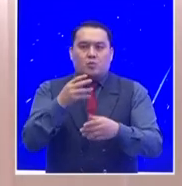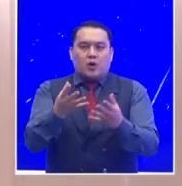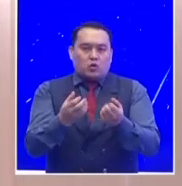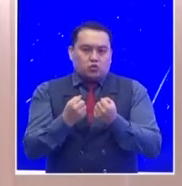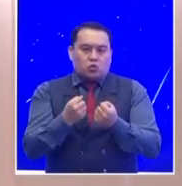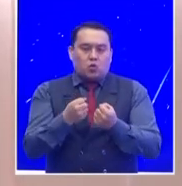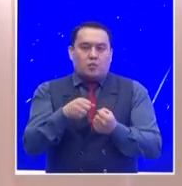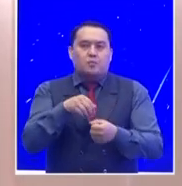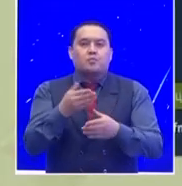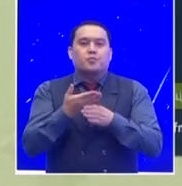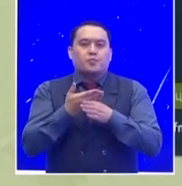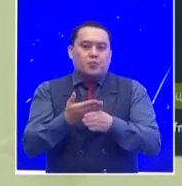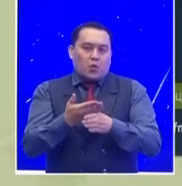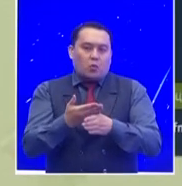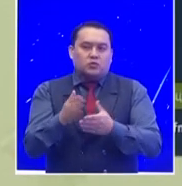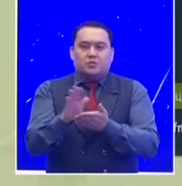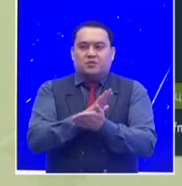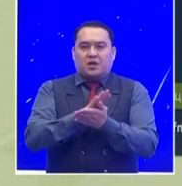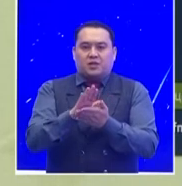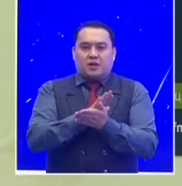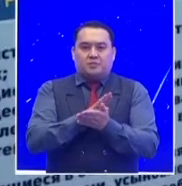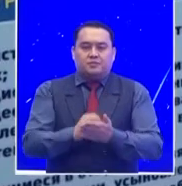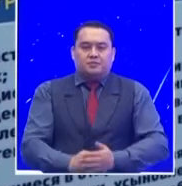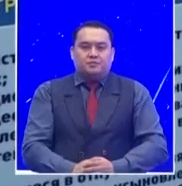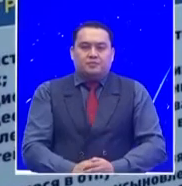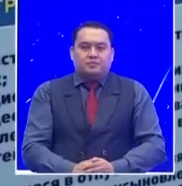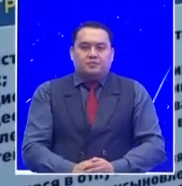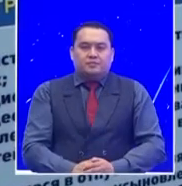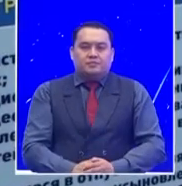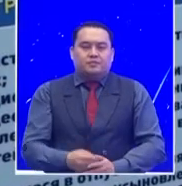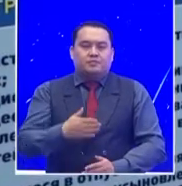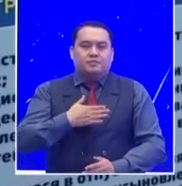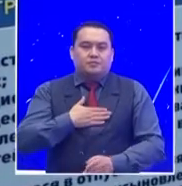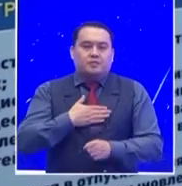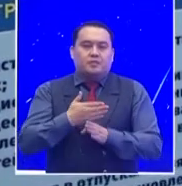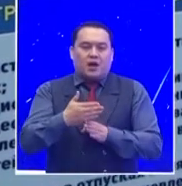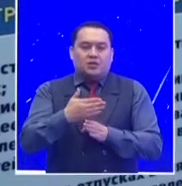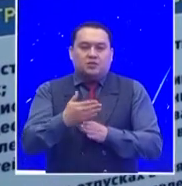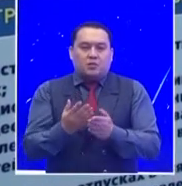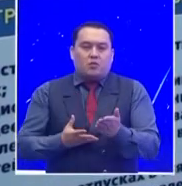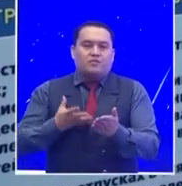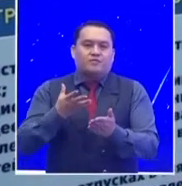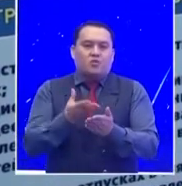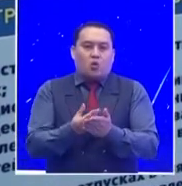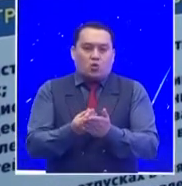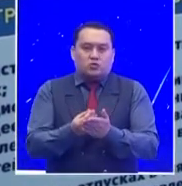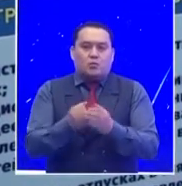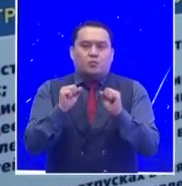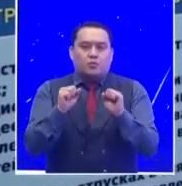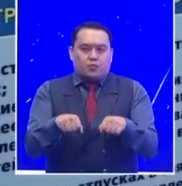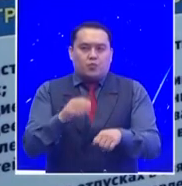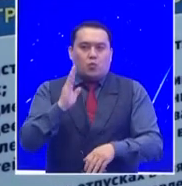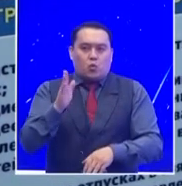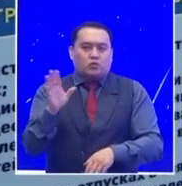получил квалифицированную помощь совершенно бесплатно. Делая минимальные взносы, весь пакет ОСМС будет, то